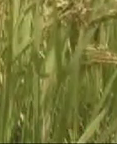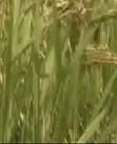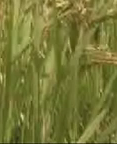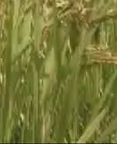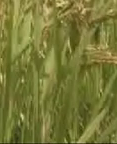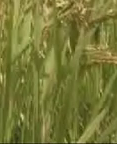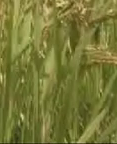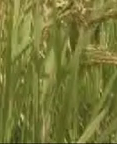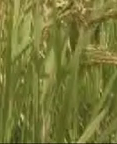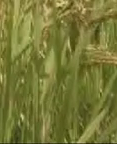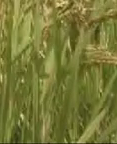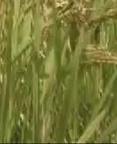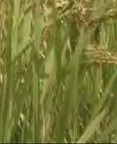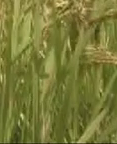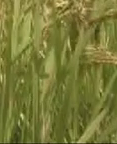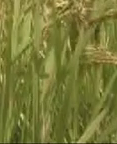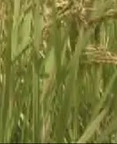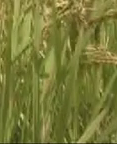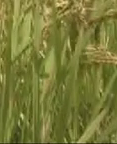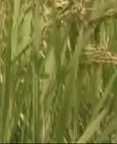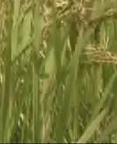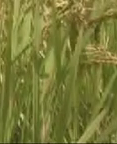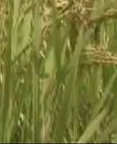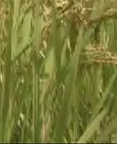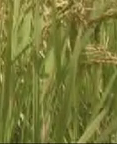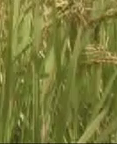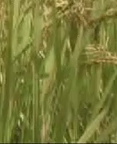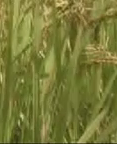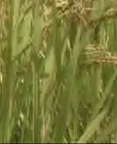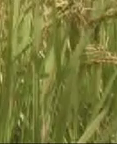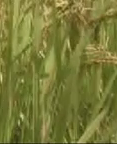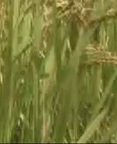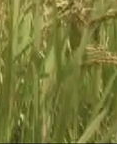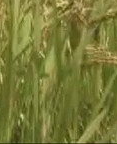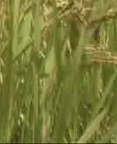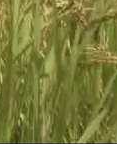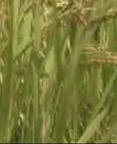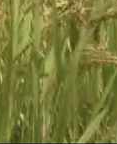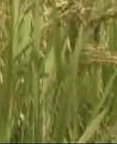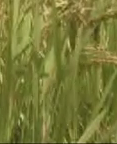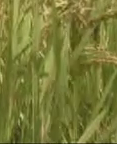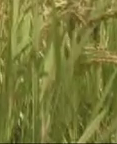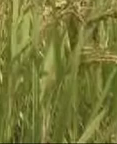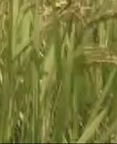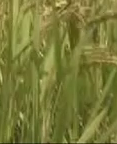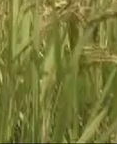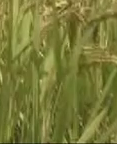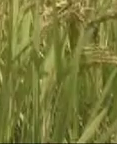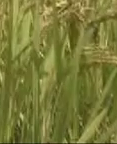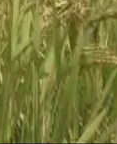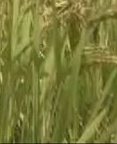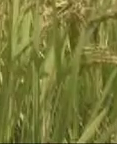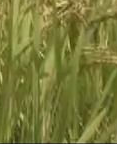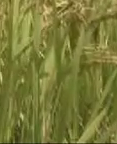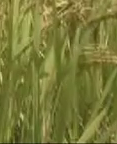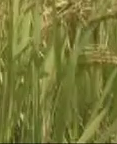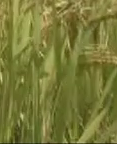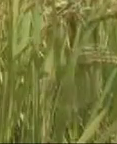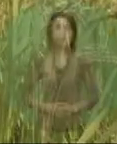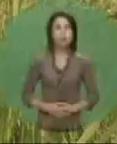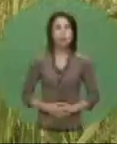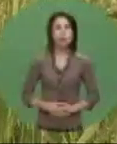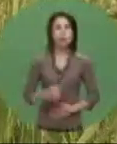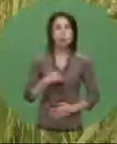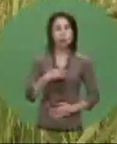9月23日に行われた生駒商店お彼岸満灯への様子をお送りします。そ